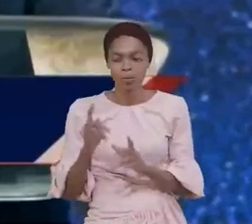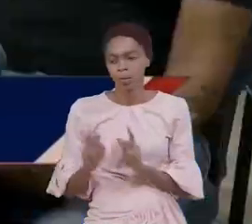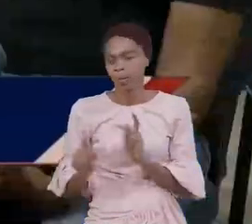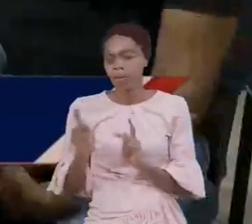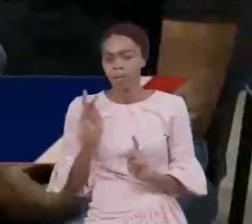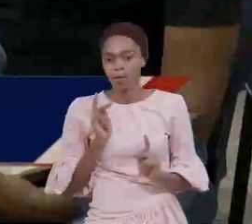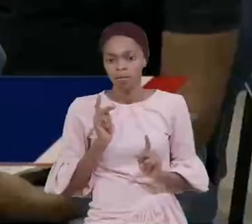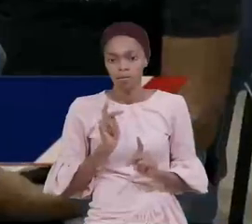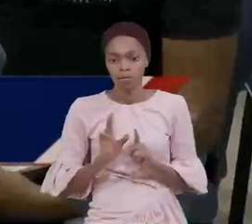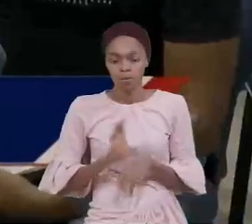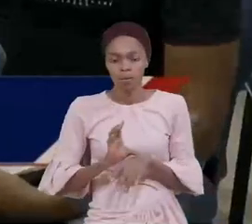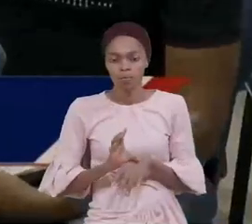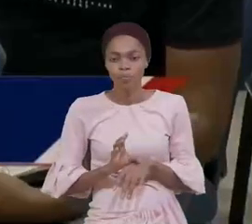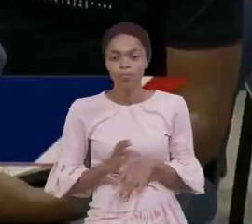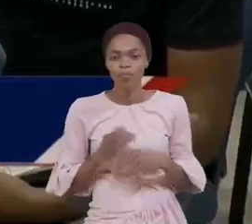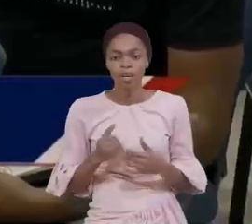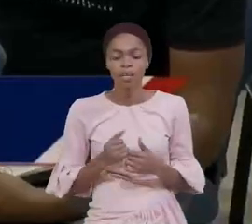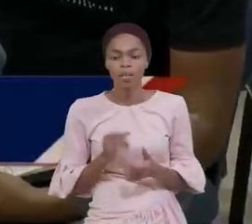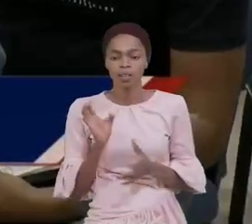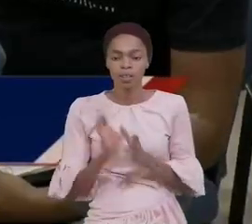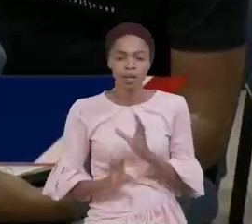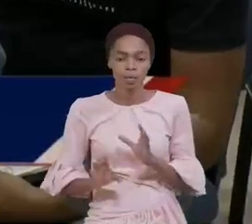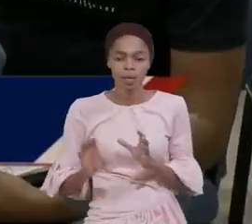Chapitre 17.